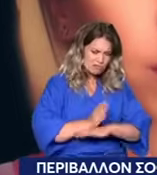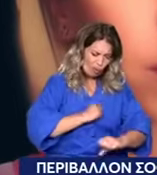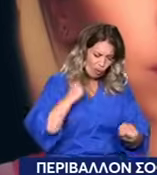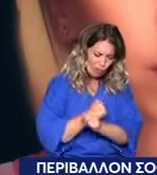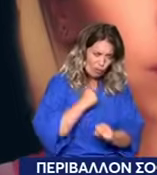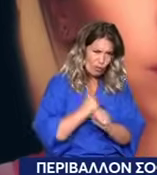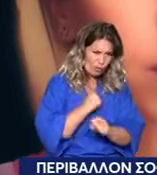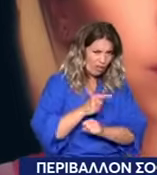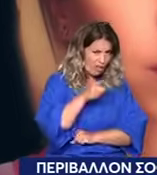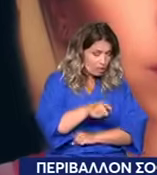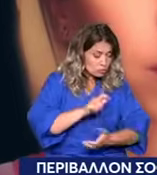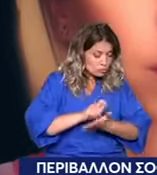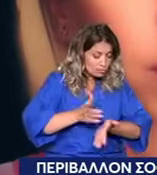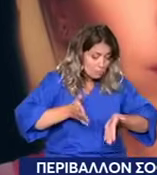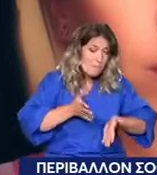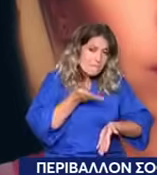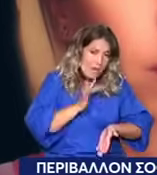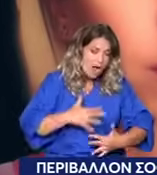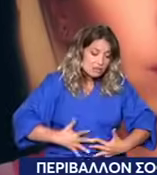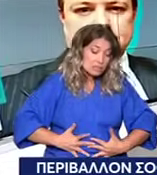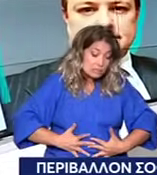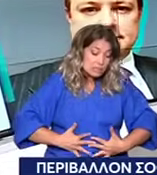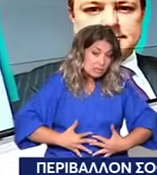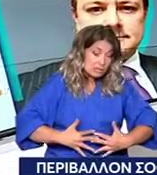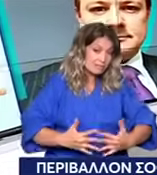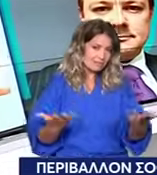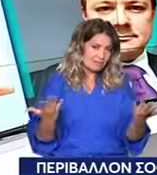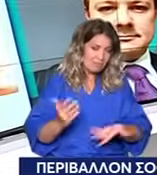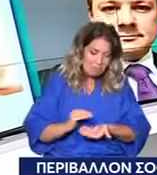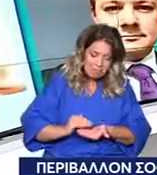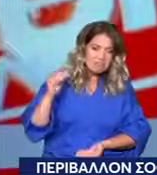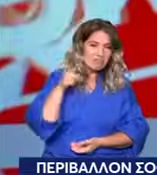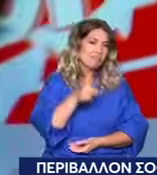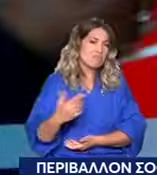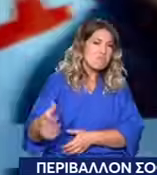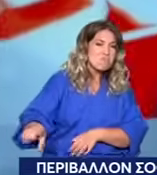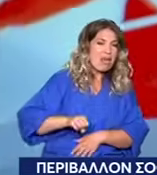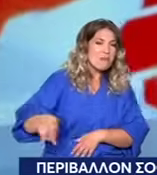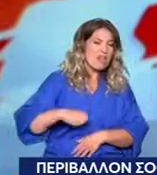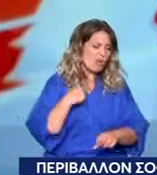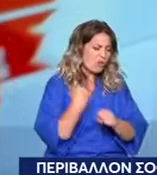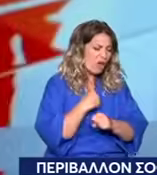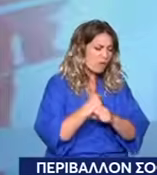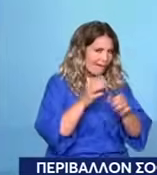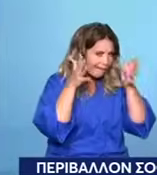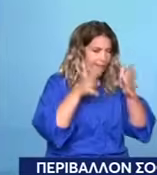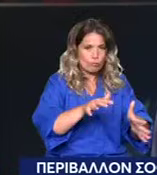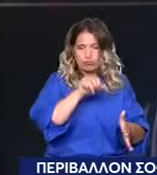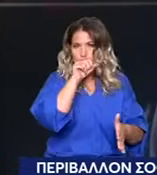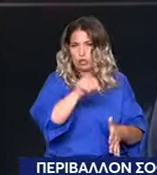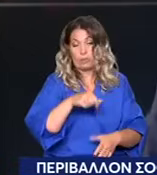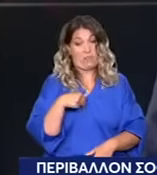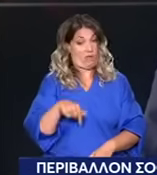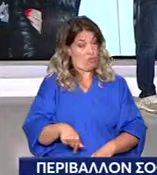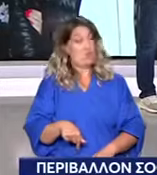κόντεψε να γεννήσει. Μεγάλωσε μέσα στο γραφείο το παιδί. Μάλιστα. Ξαναλέω ότι είναι πράγματα που δεν τα έχουμε ξανακούσει